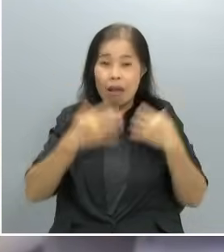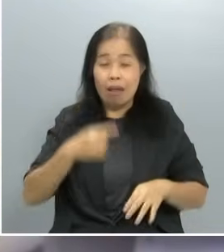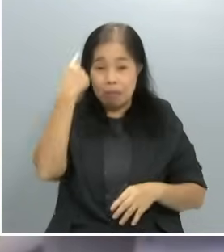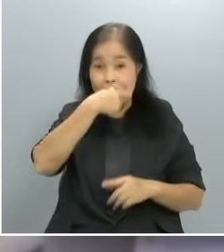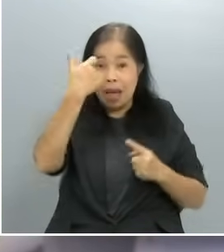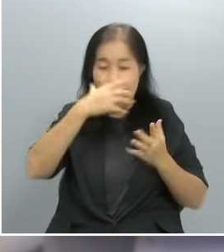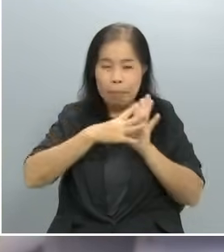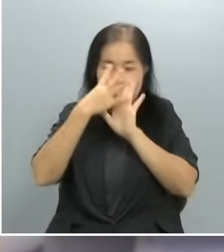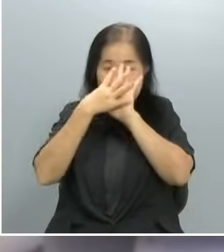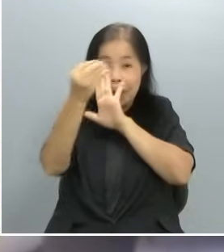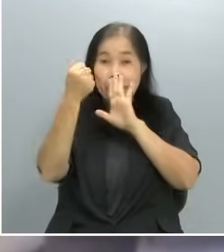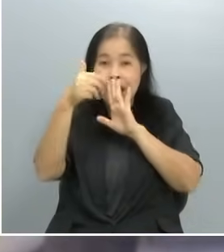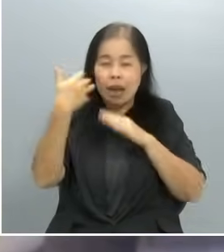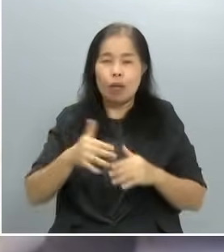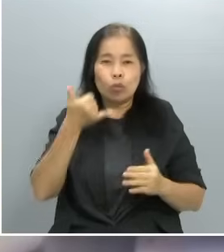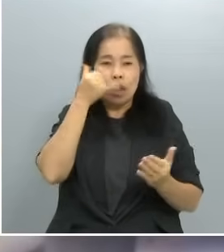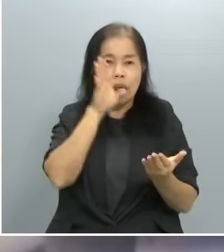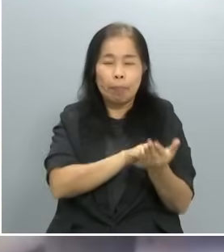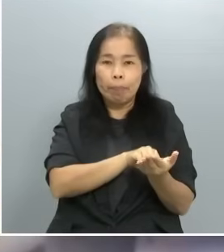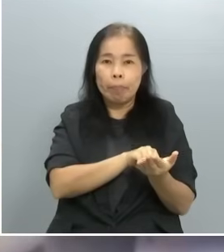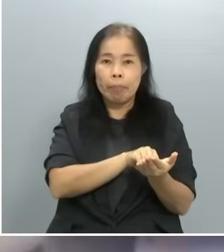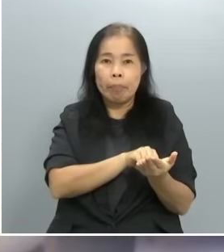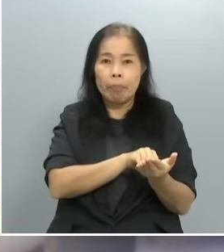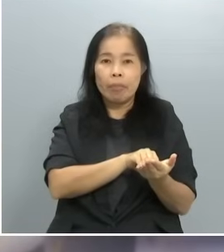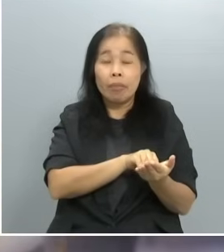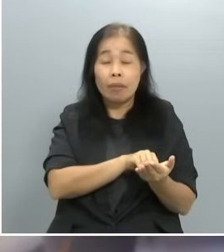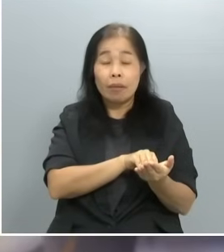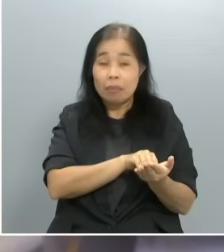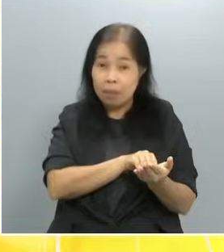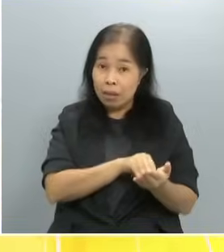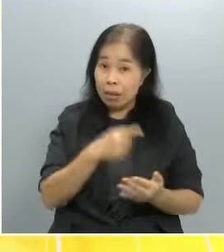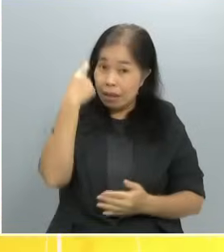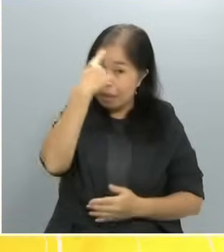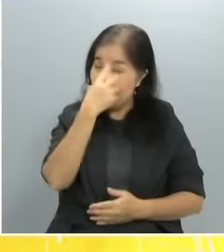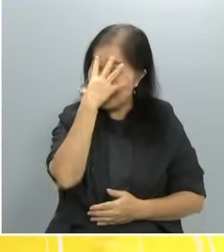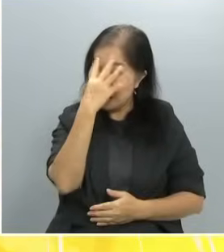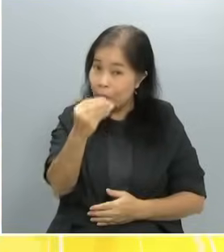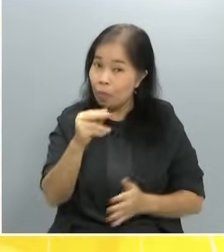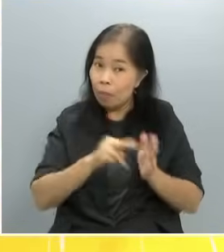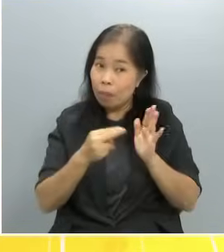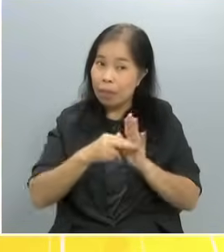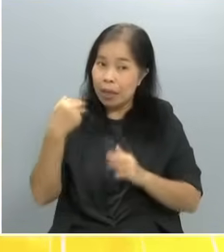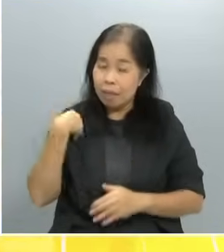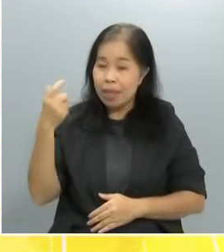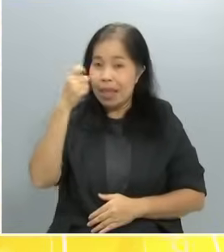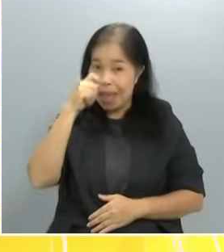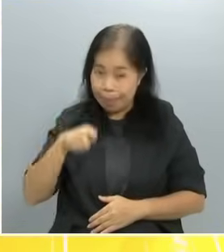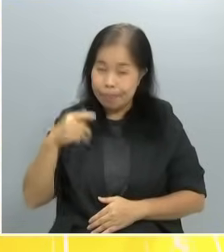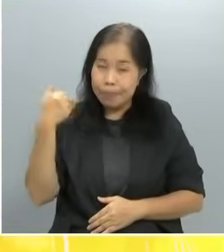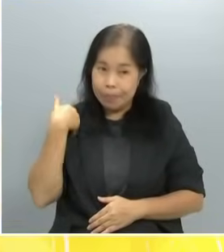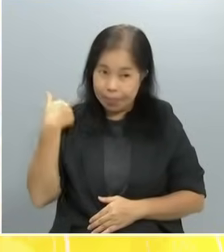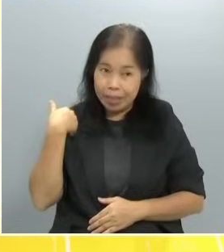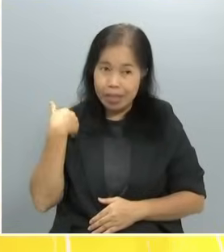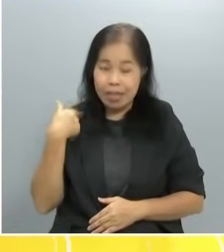สำเร็จปุ๊บจอโทรศัพท์ดับไปเลยสแกนใบหน้าเนี่ยมันเอาแอปมาครอบแอปธนาคารให้เรา